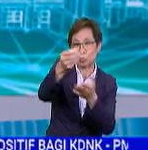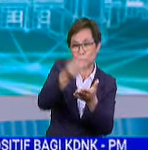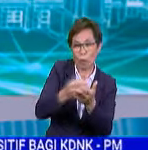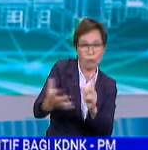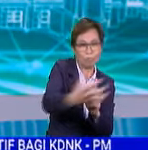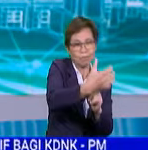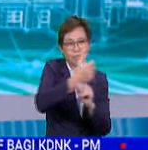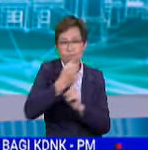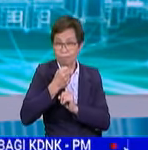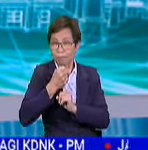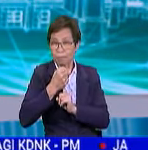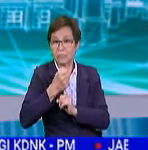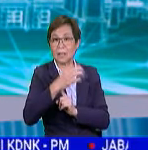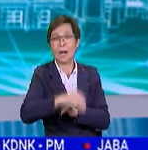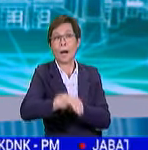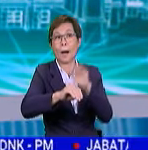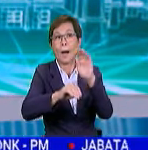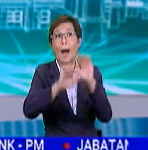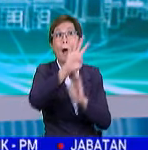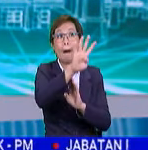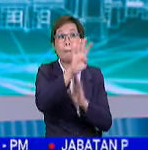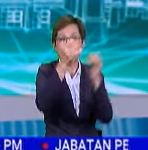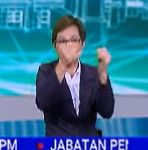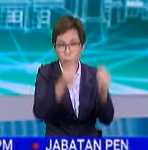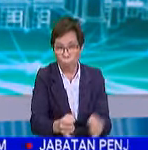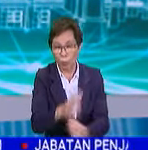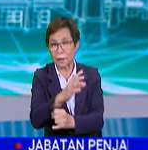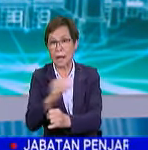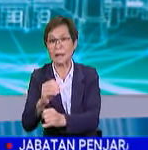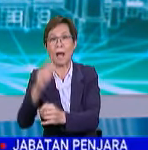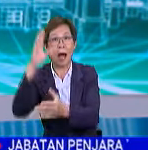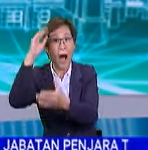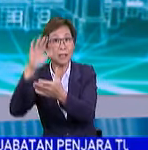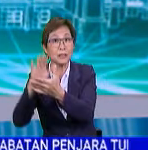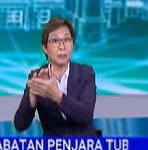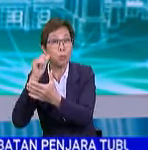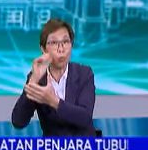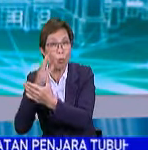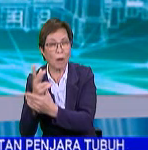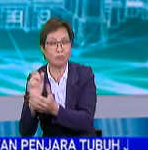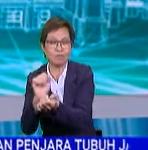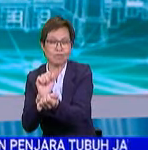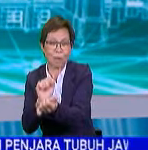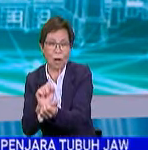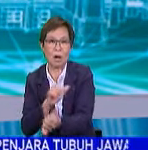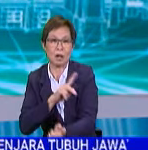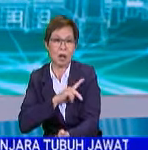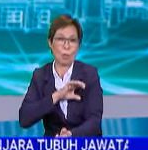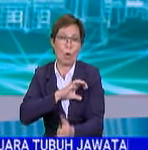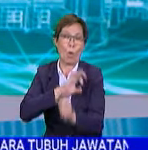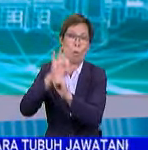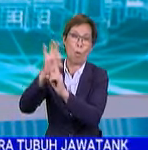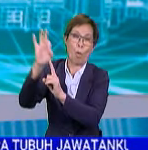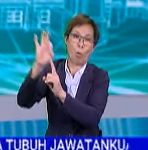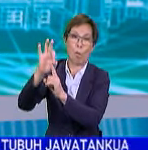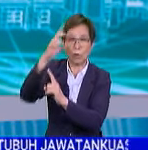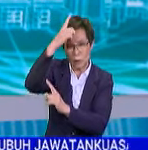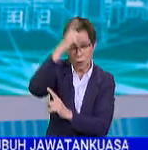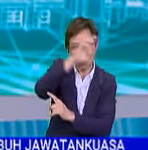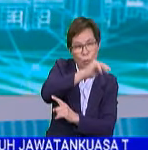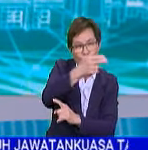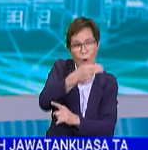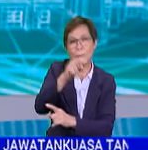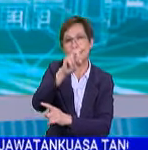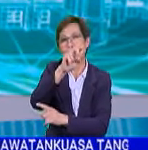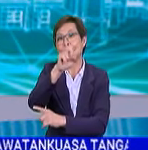RM1.9 juta dirampas, manakala 4 individu termasuk sepasang suami isteri ditahan. Ketua Polis Pulau Pinang, Datuk Muhammad